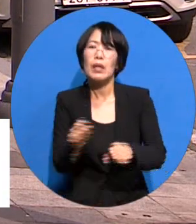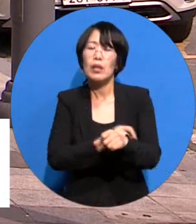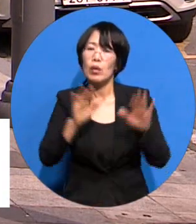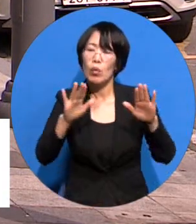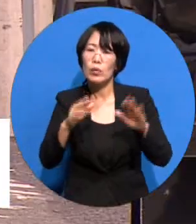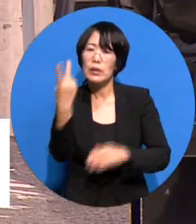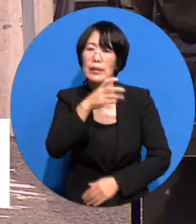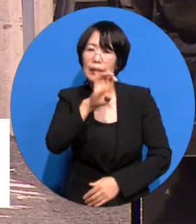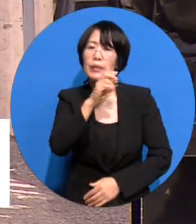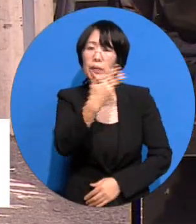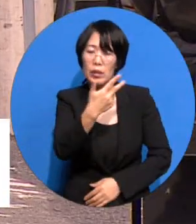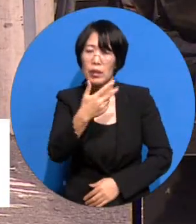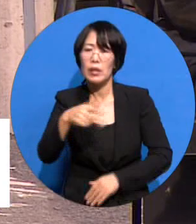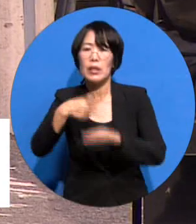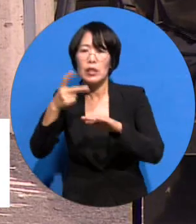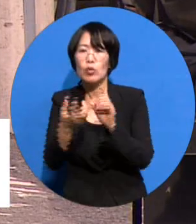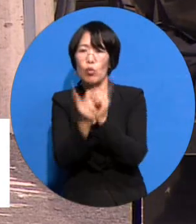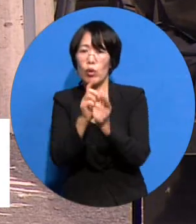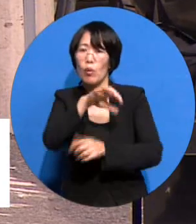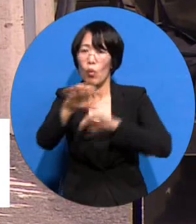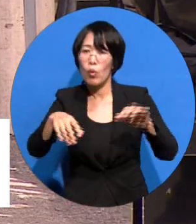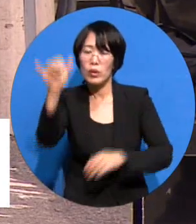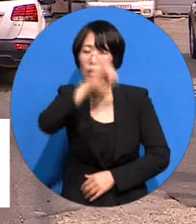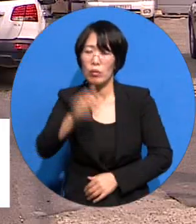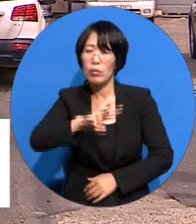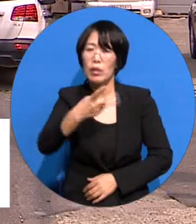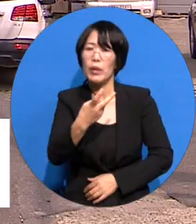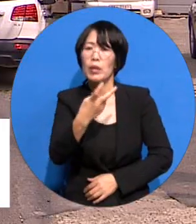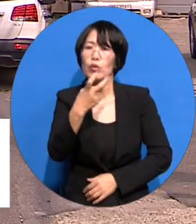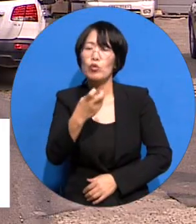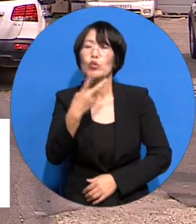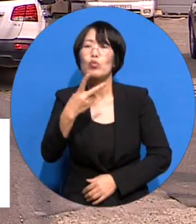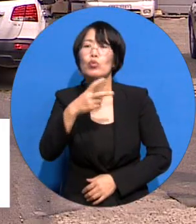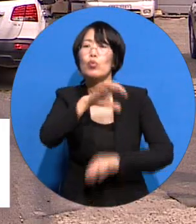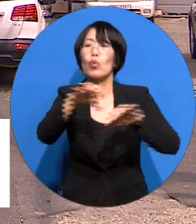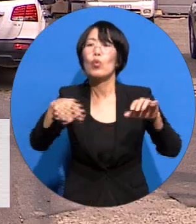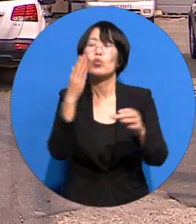오는 2047년에는 진도, 구례 등의 전국 222개 시군 중